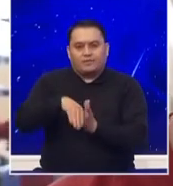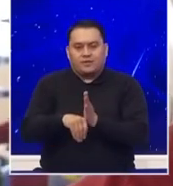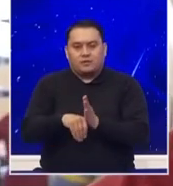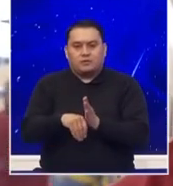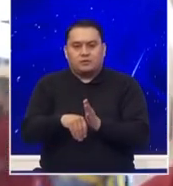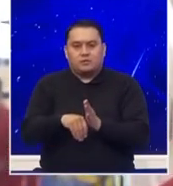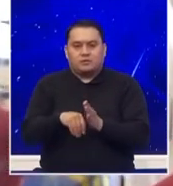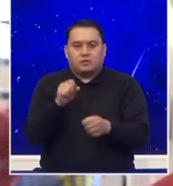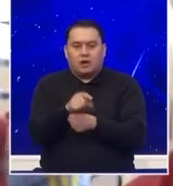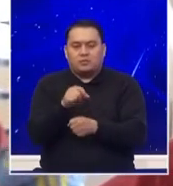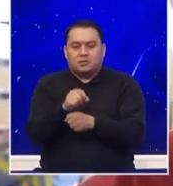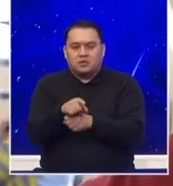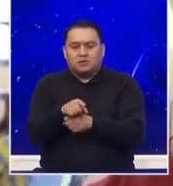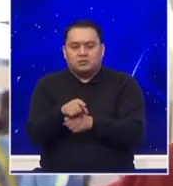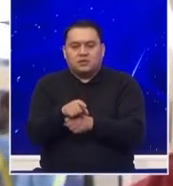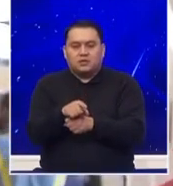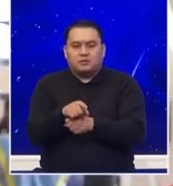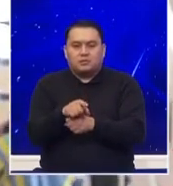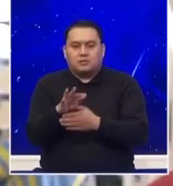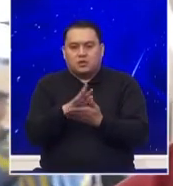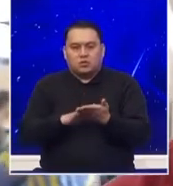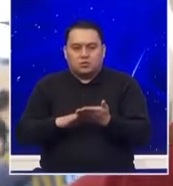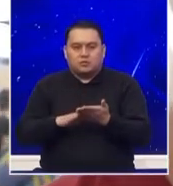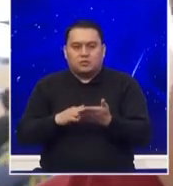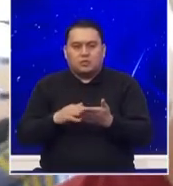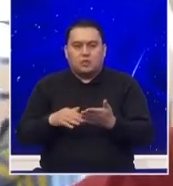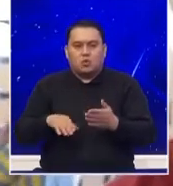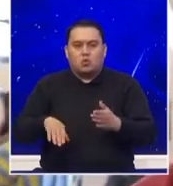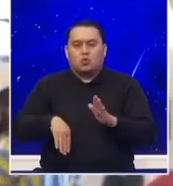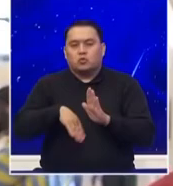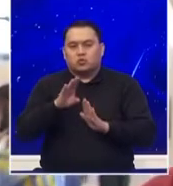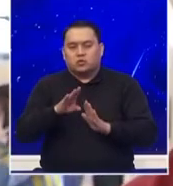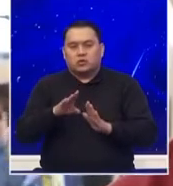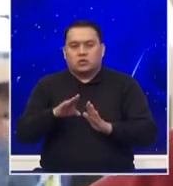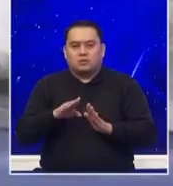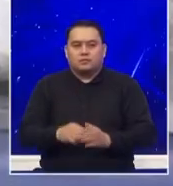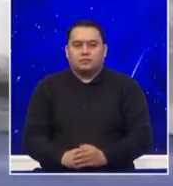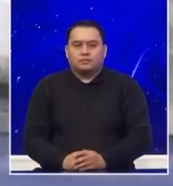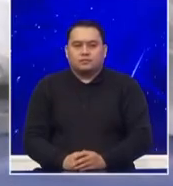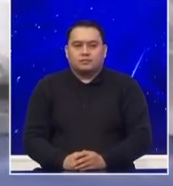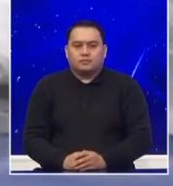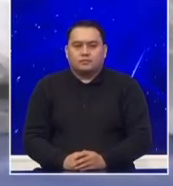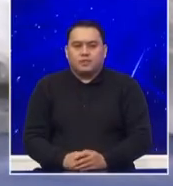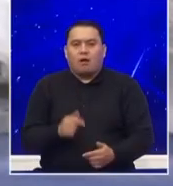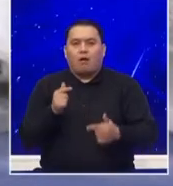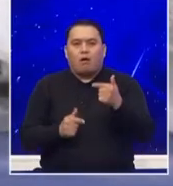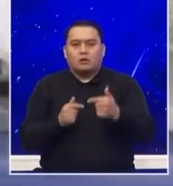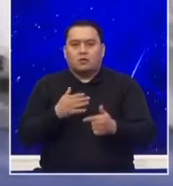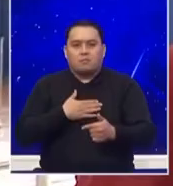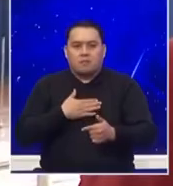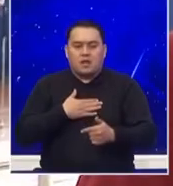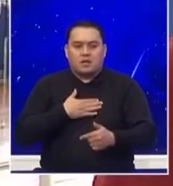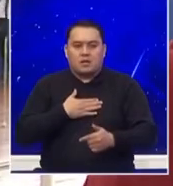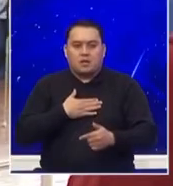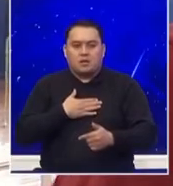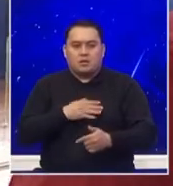тренерлердің несімен, тапсырмасымен арғы жетілдіріп өзімнің жақсы көретін ударларымды дайындалып жатырмын. Қарсылас менің физически